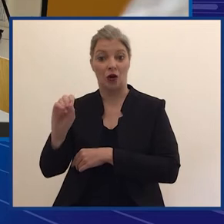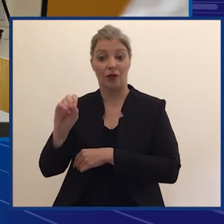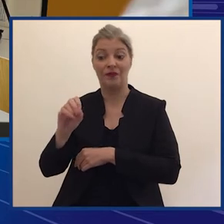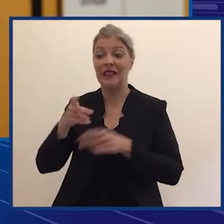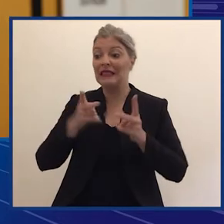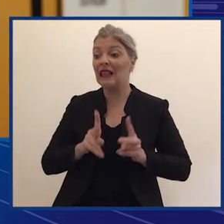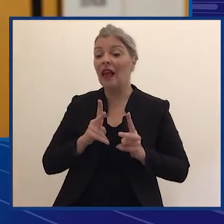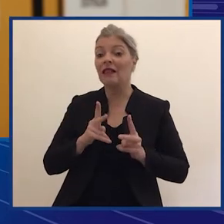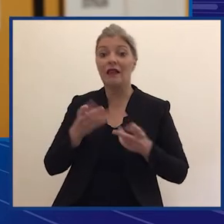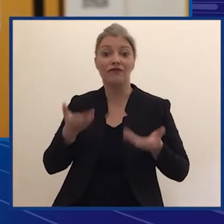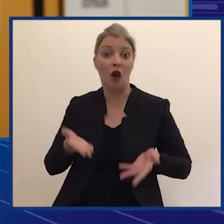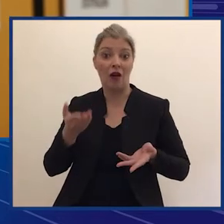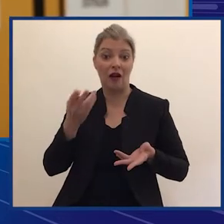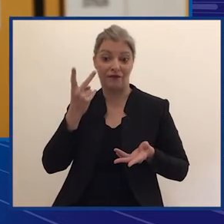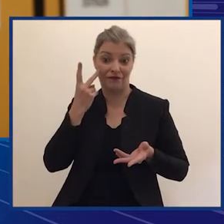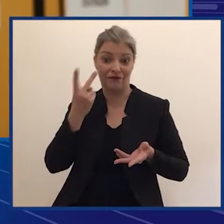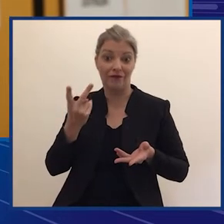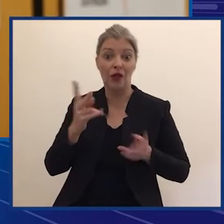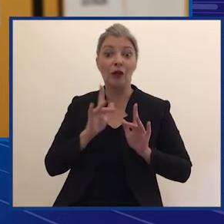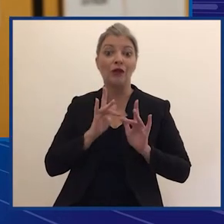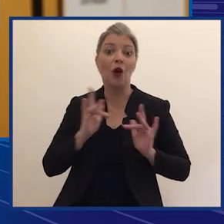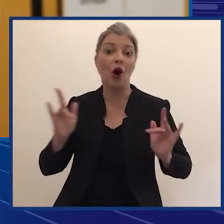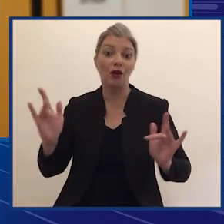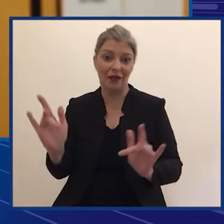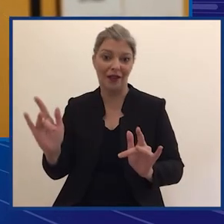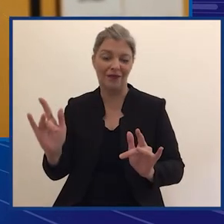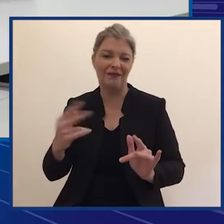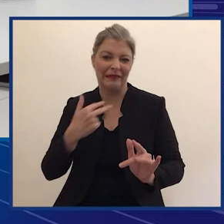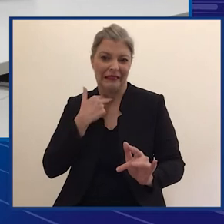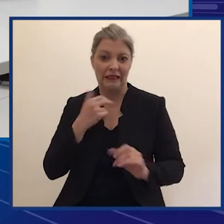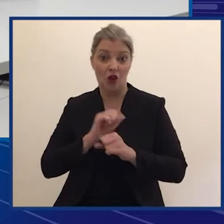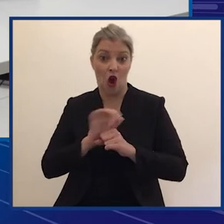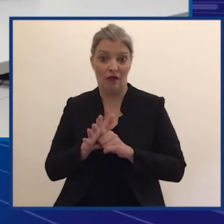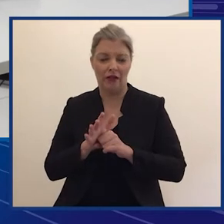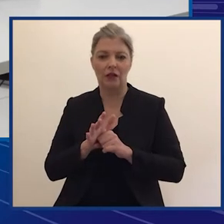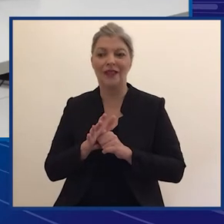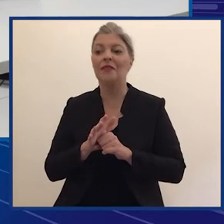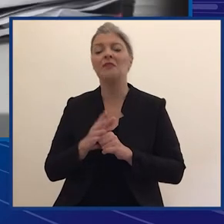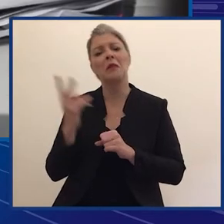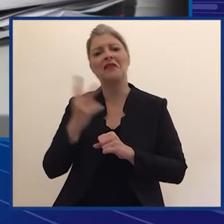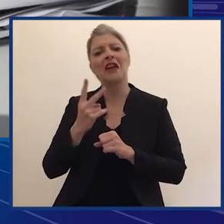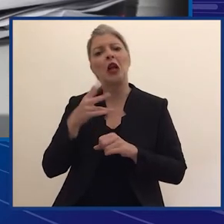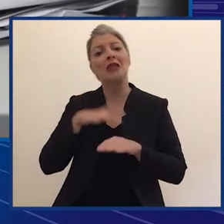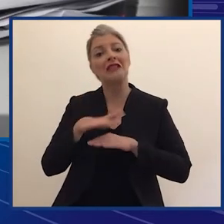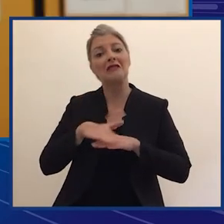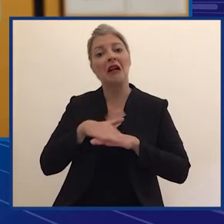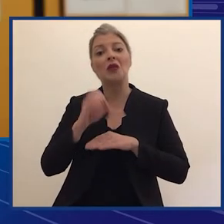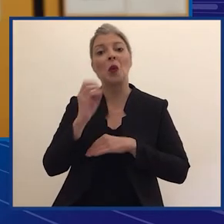le sedie che ci sono qui, le vedete, normalmente in epoca non Covid sono occupate. Siamo circa 15 persone